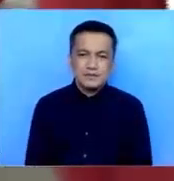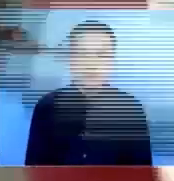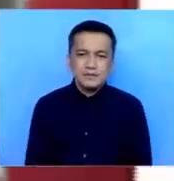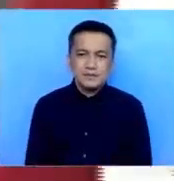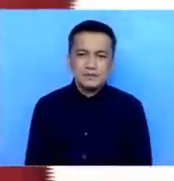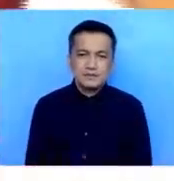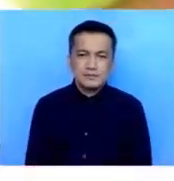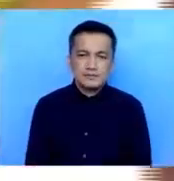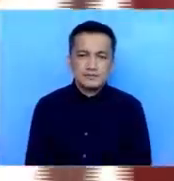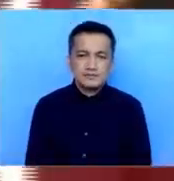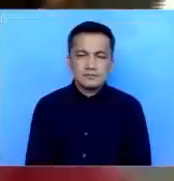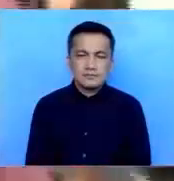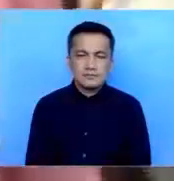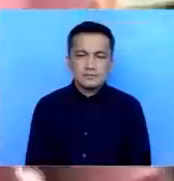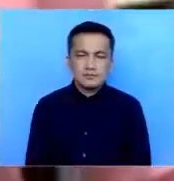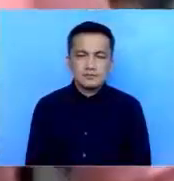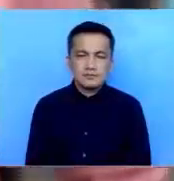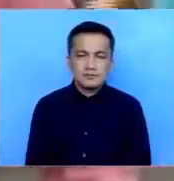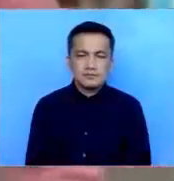Ate!